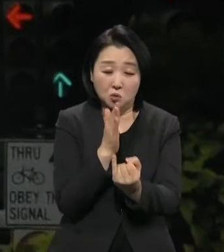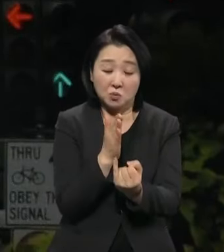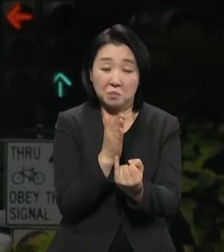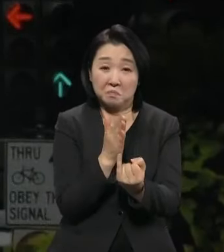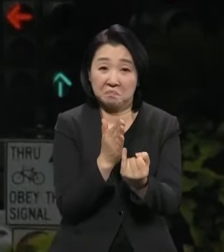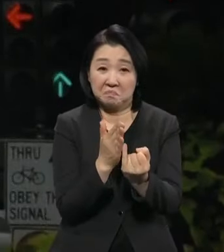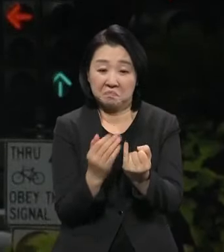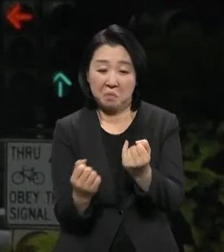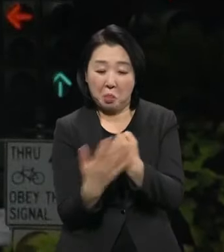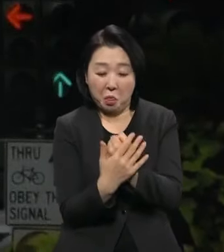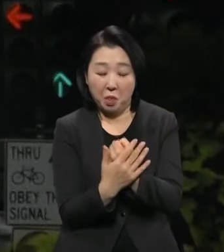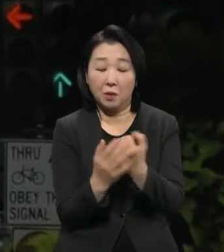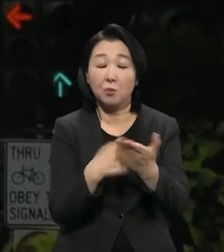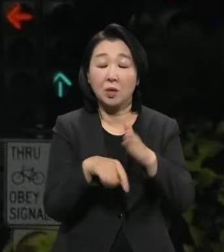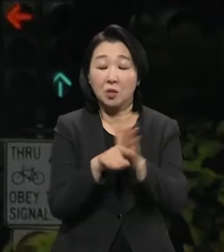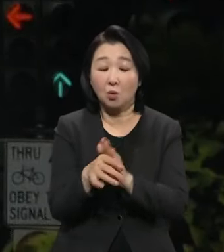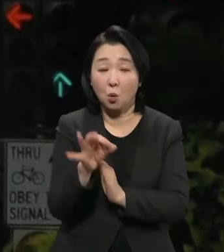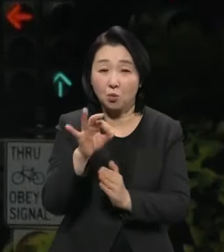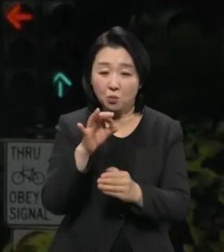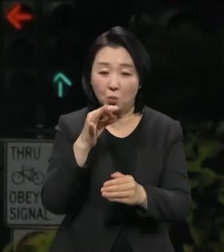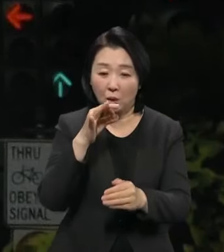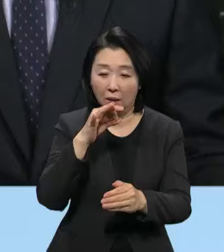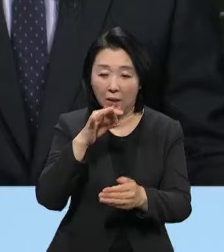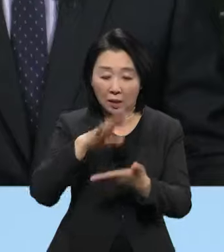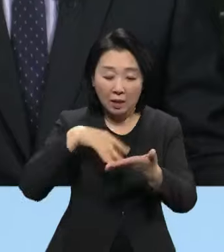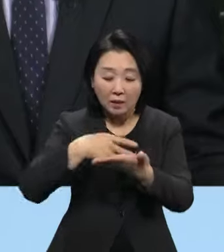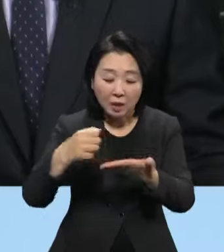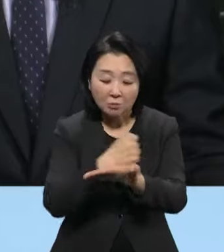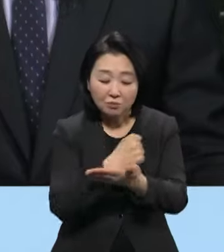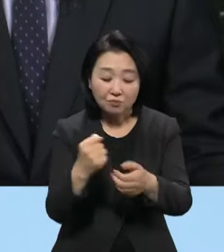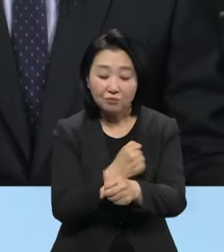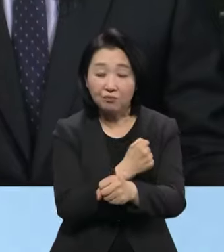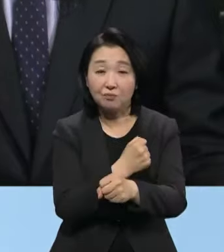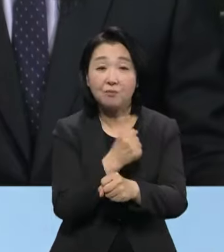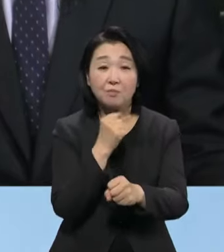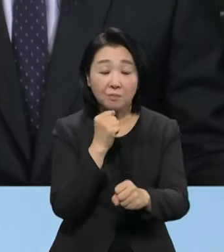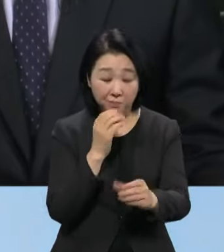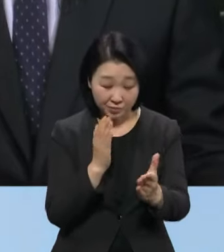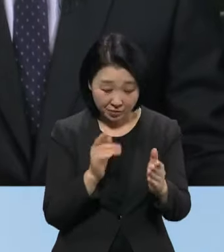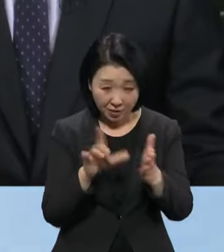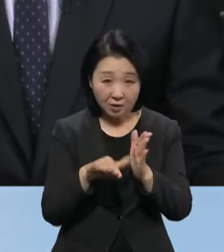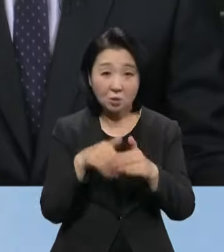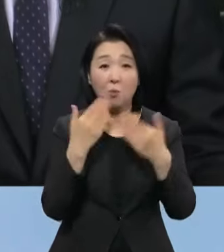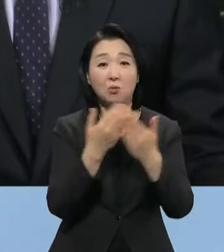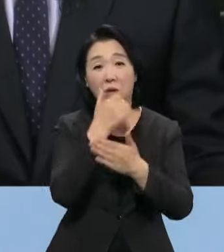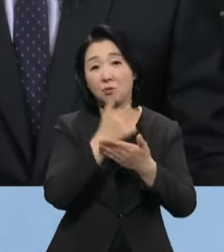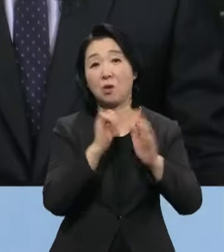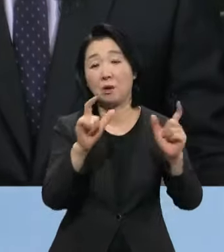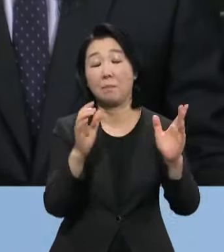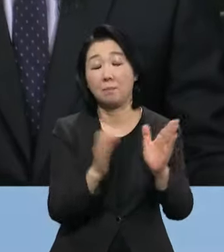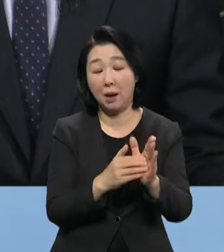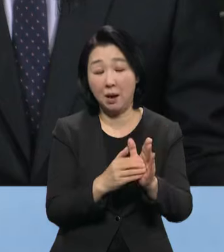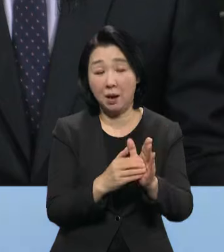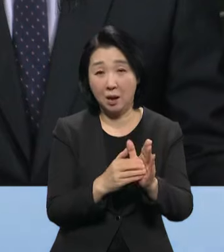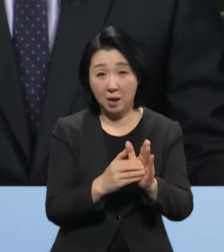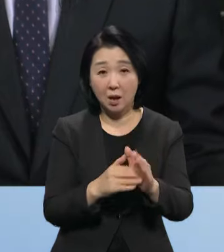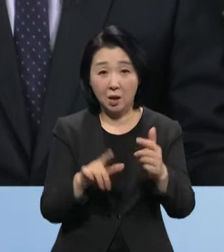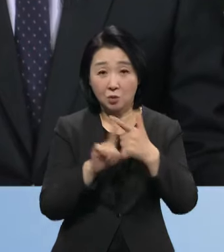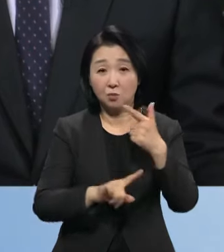돈을 주고 또 장부를 조작한 혐의에 대해 지난주 배심원들이 유죄라고 판단을 했죠 아 이제 다음 11일이